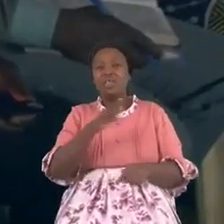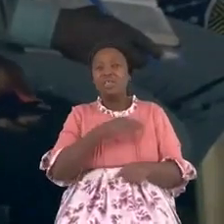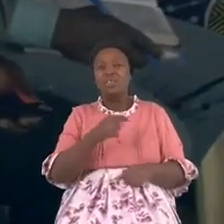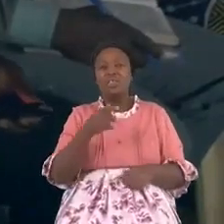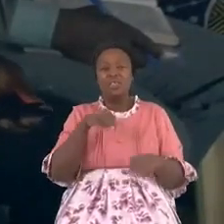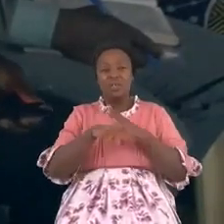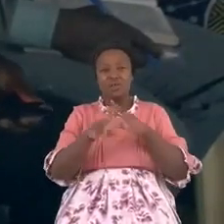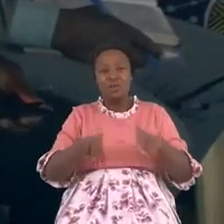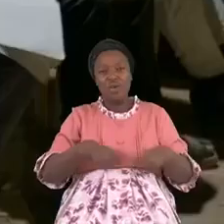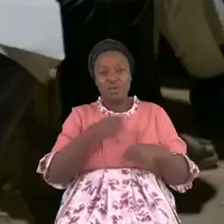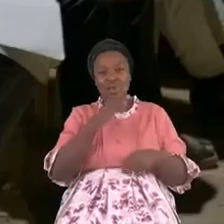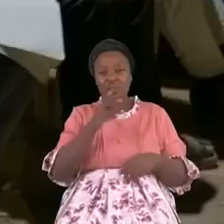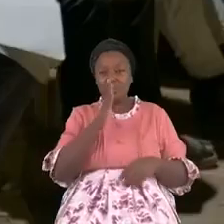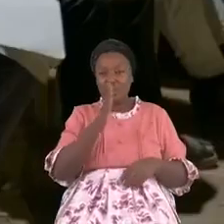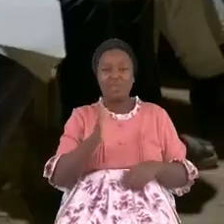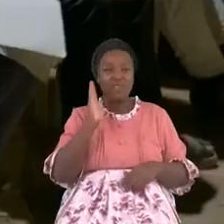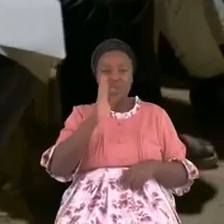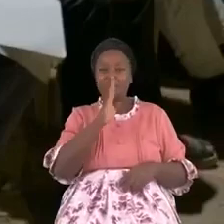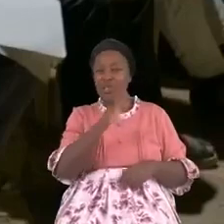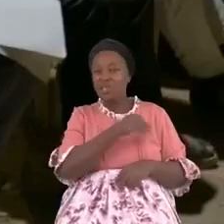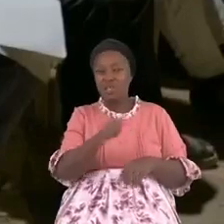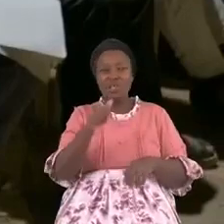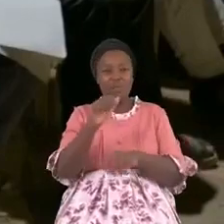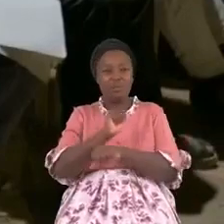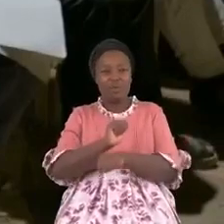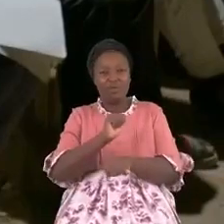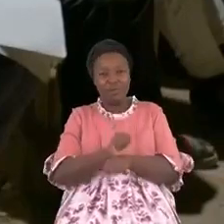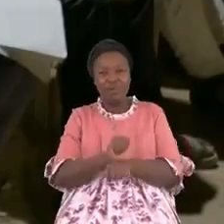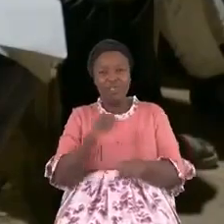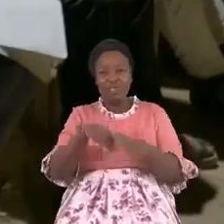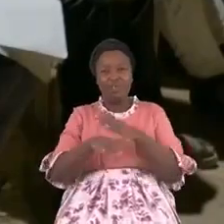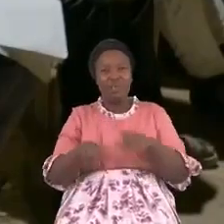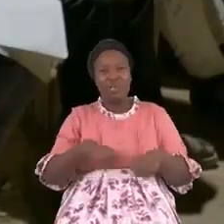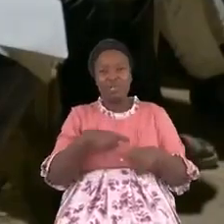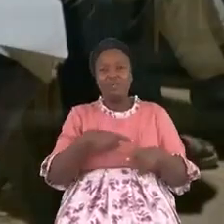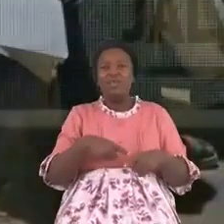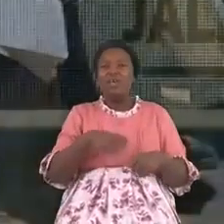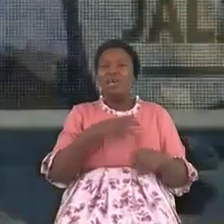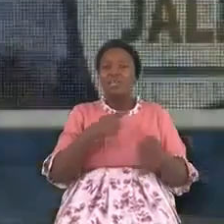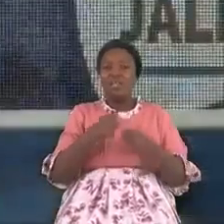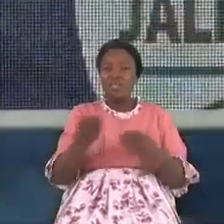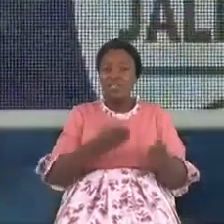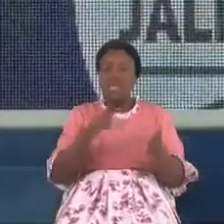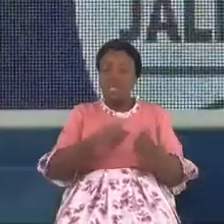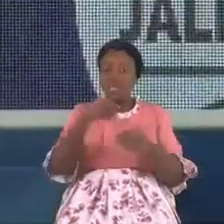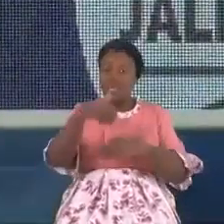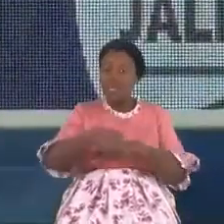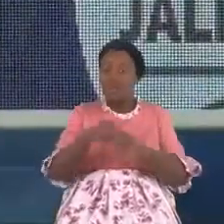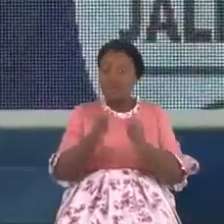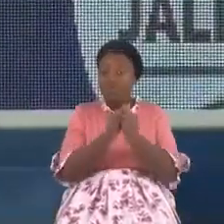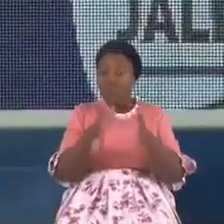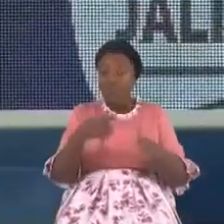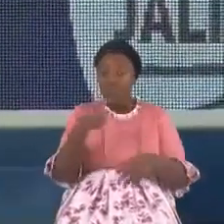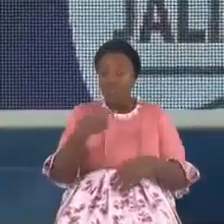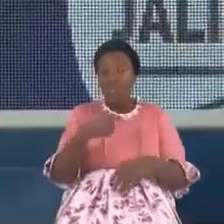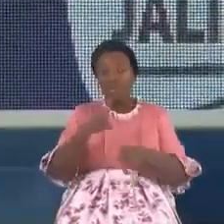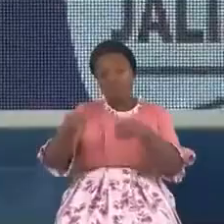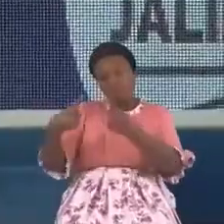ga-arụpụta ọrụ n'ebe a, n'abalị a. na-asị gị laa